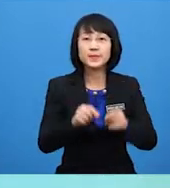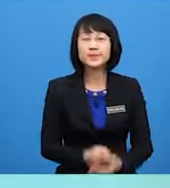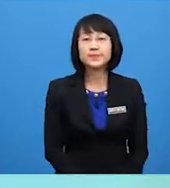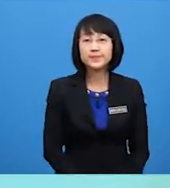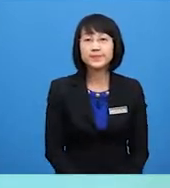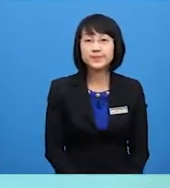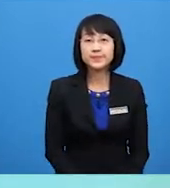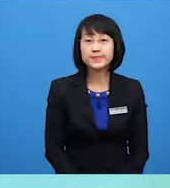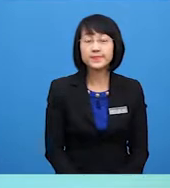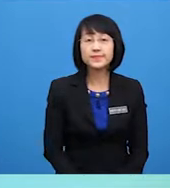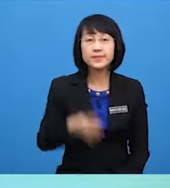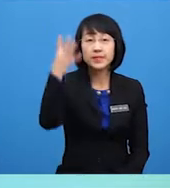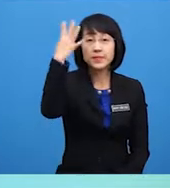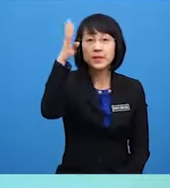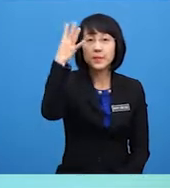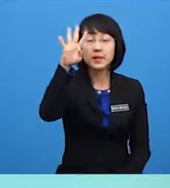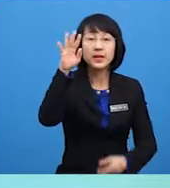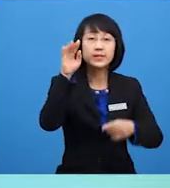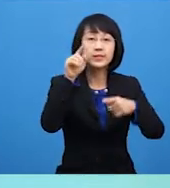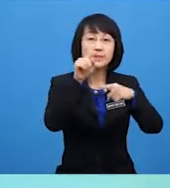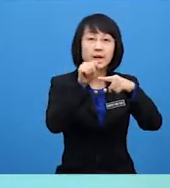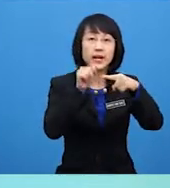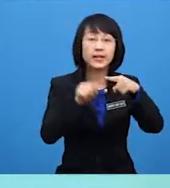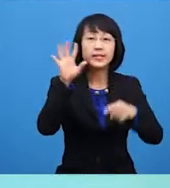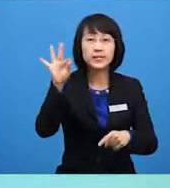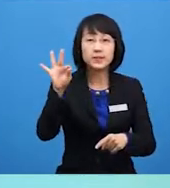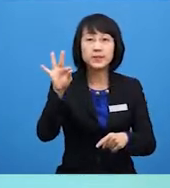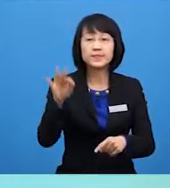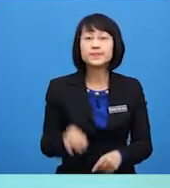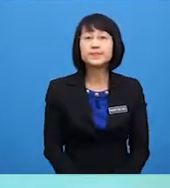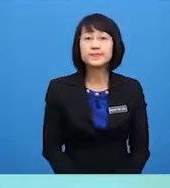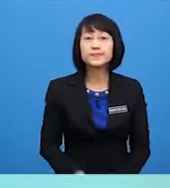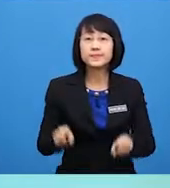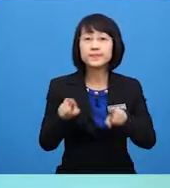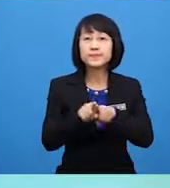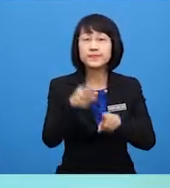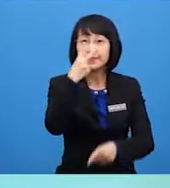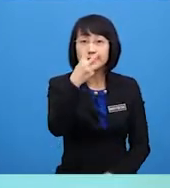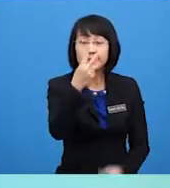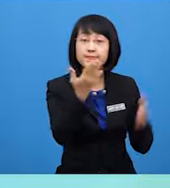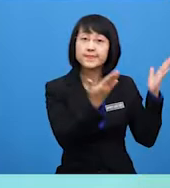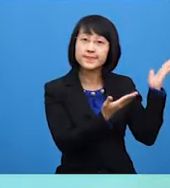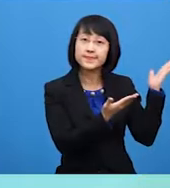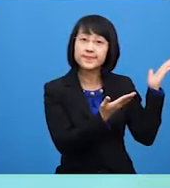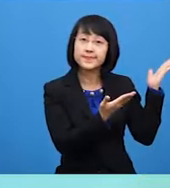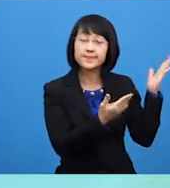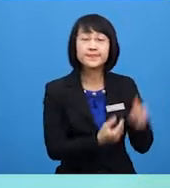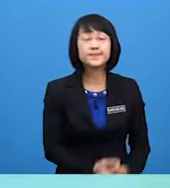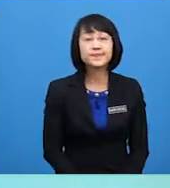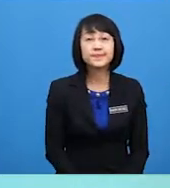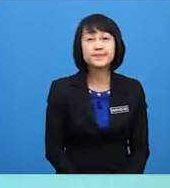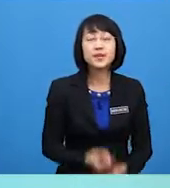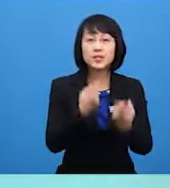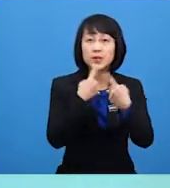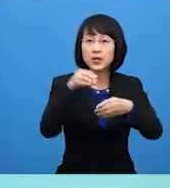14 bahagi 9 bersamaan 1/5. Maka jawapan dalam